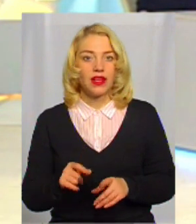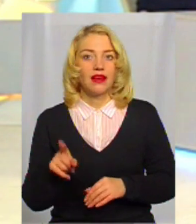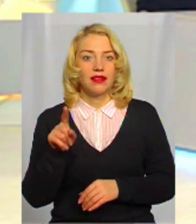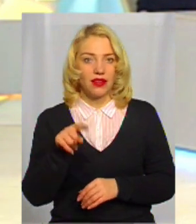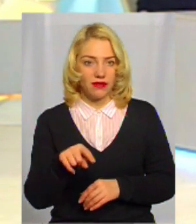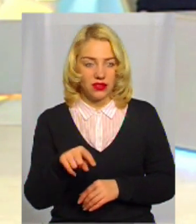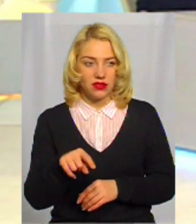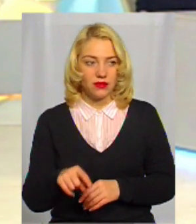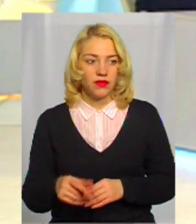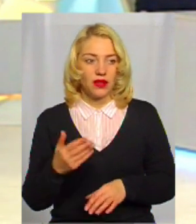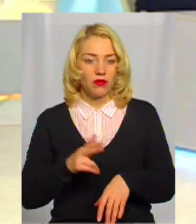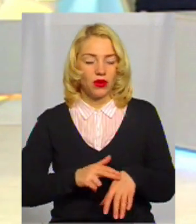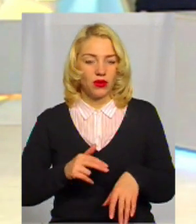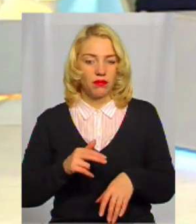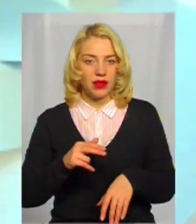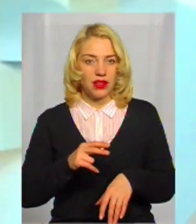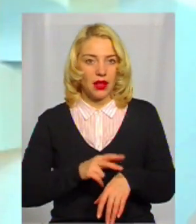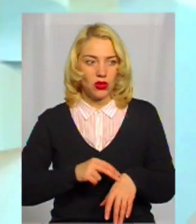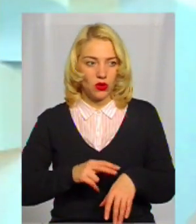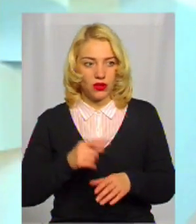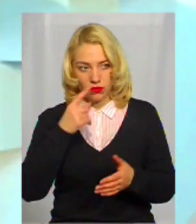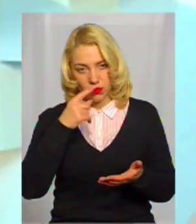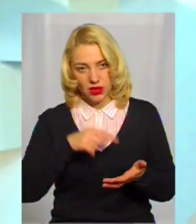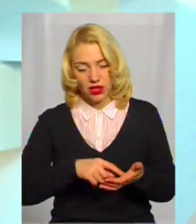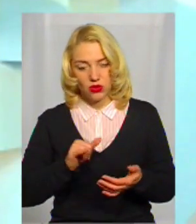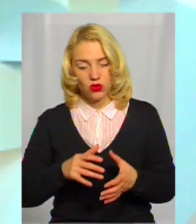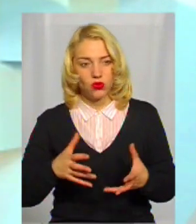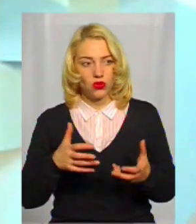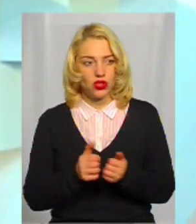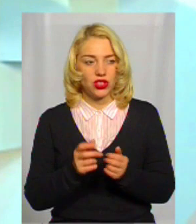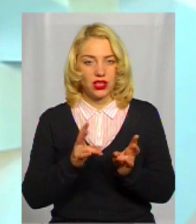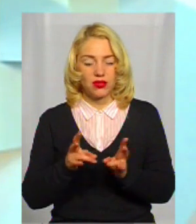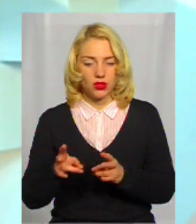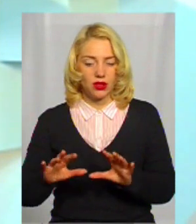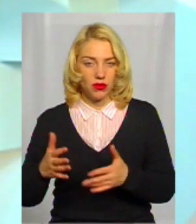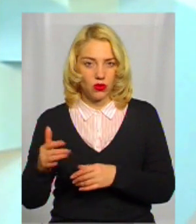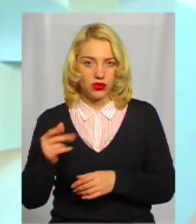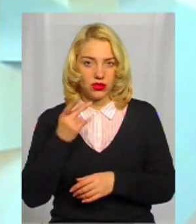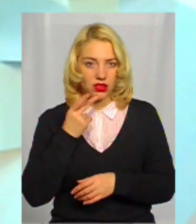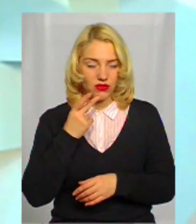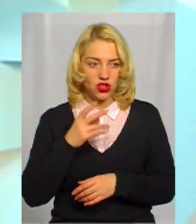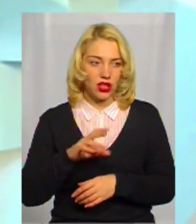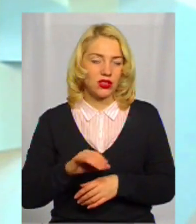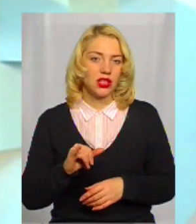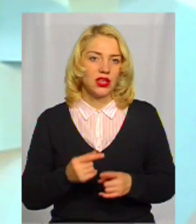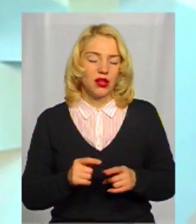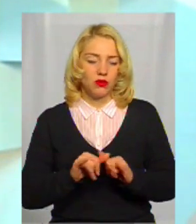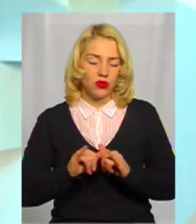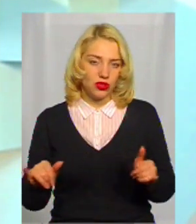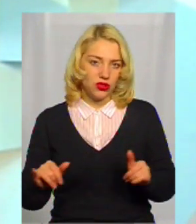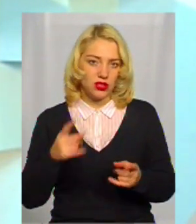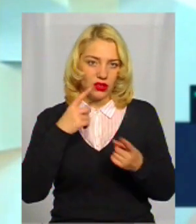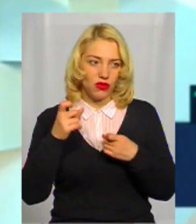навіть патрульні попадають в дорожньо-транспортні пригоди, і зазвичай в соцмережах поширюється зразу інформація,